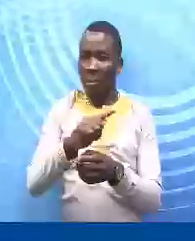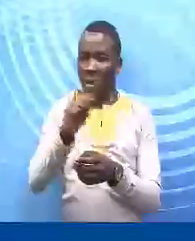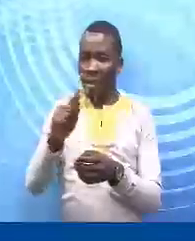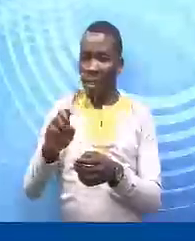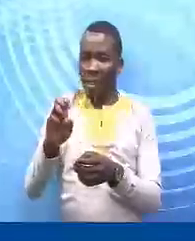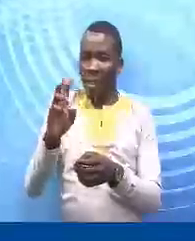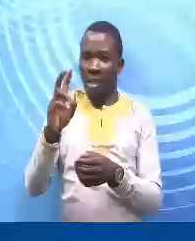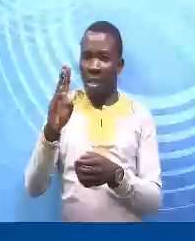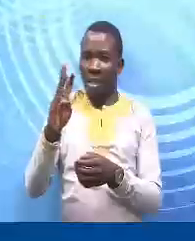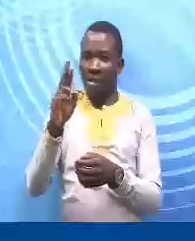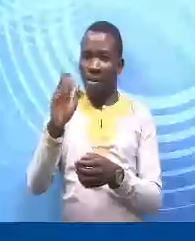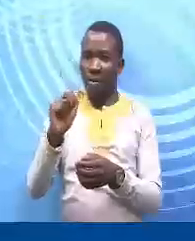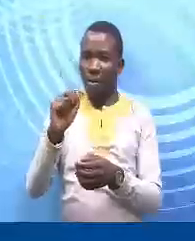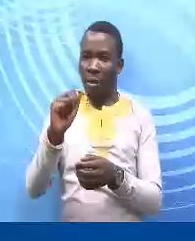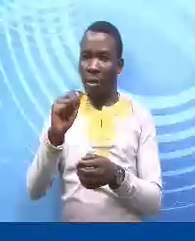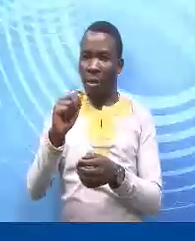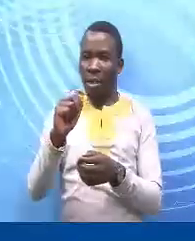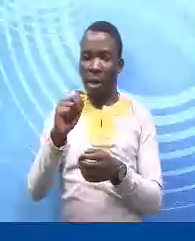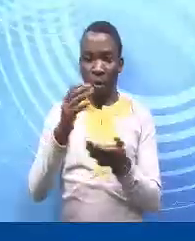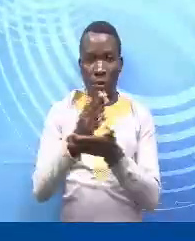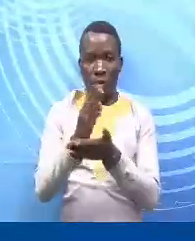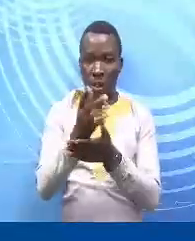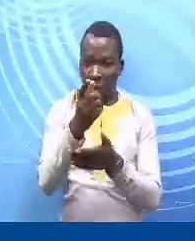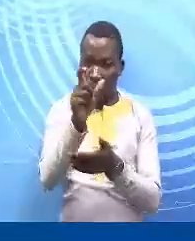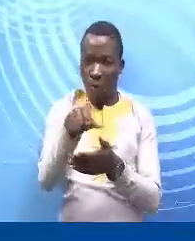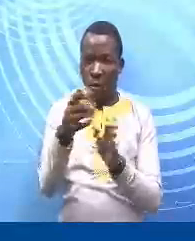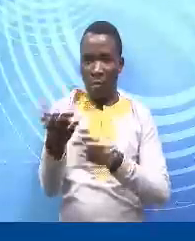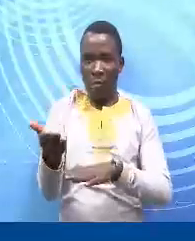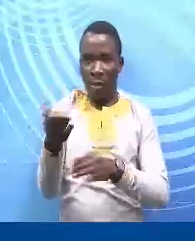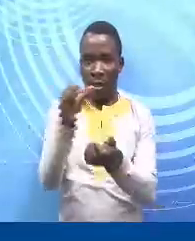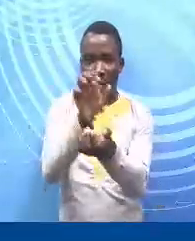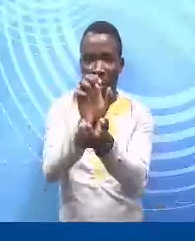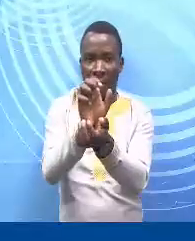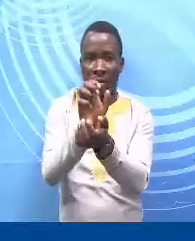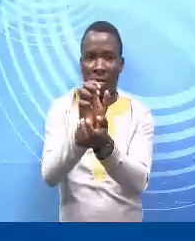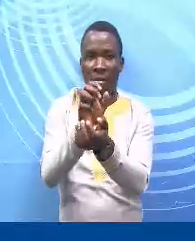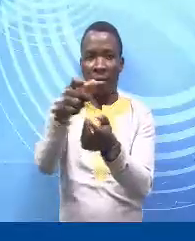ariko buriya aramutse apfuye ibihano biba heavy